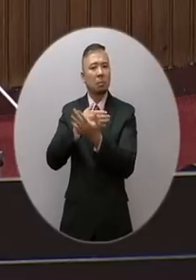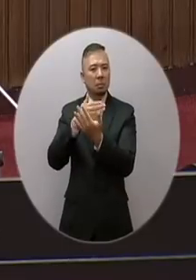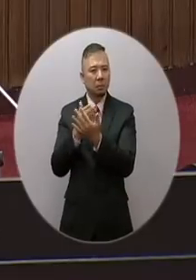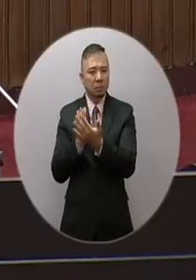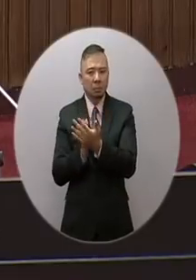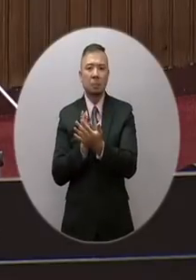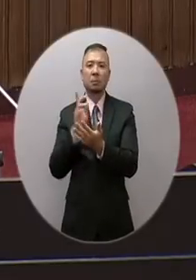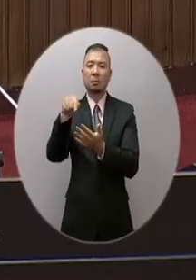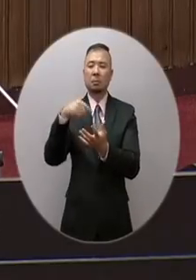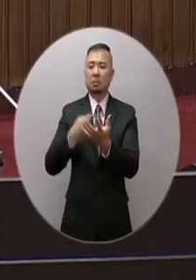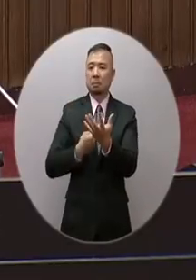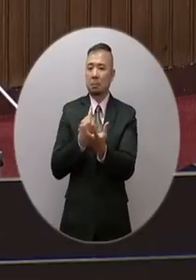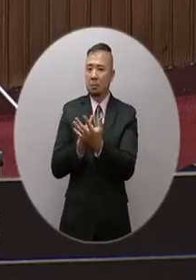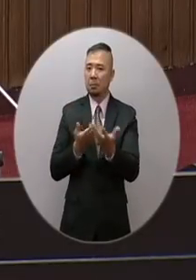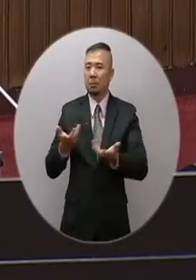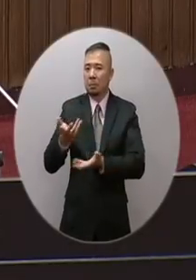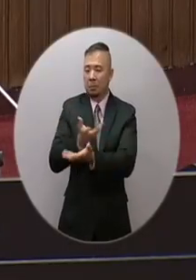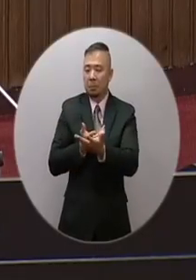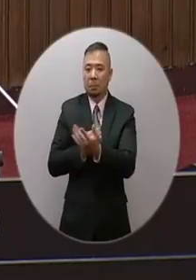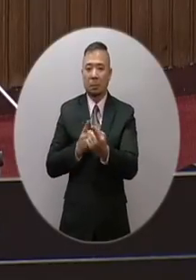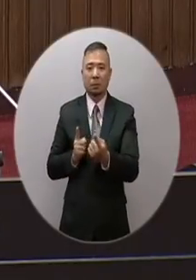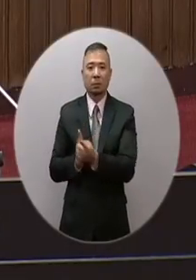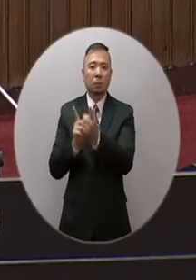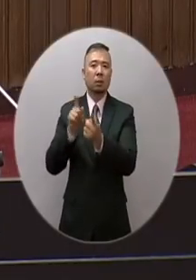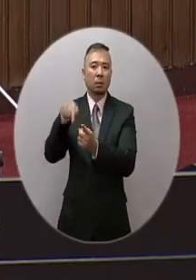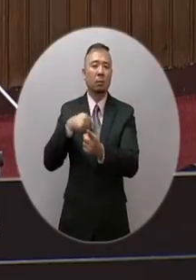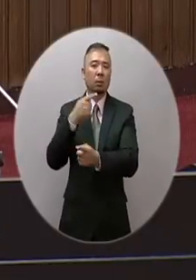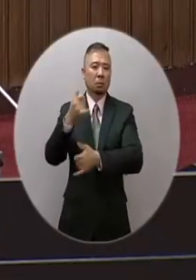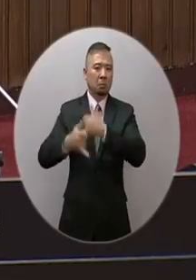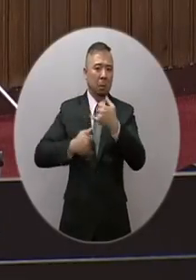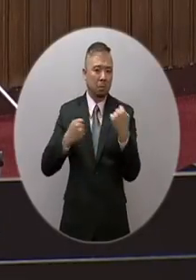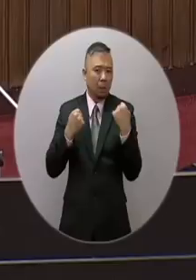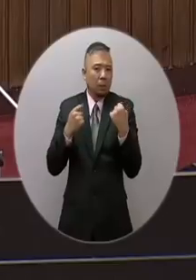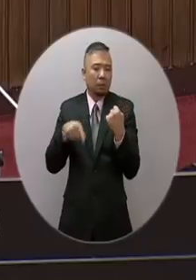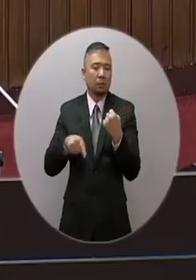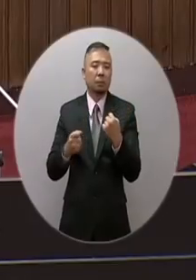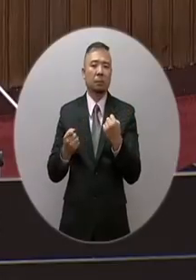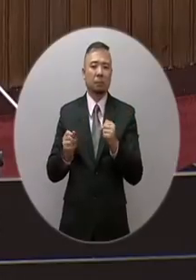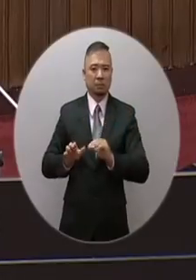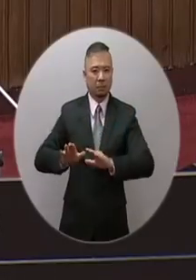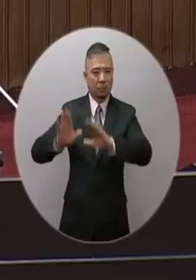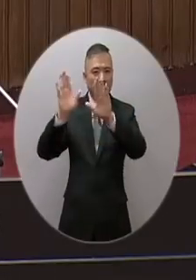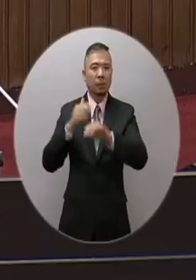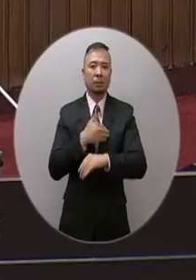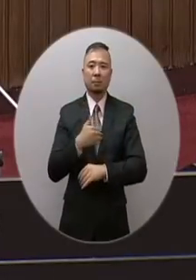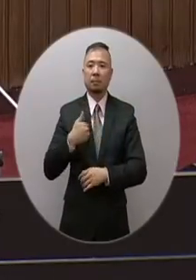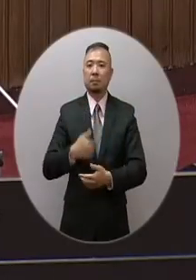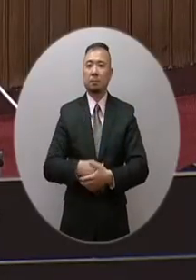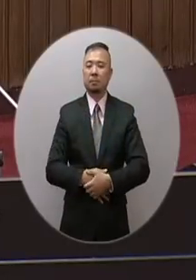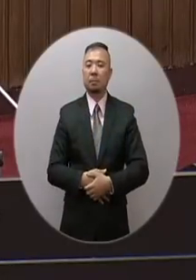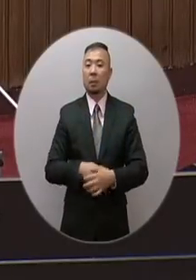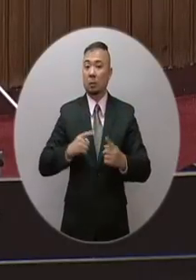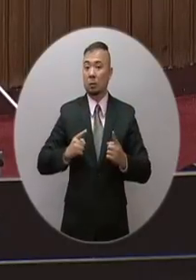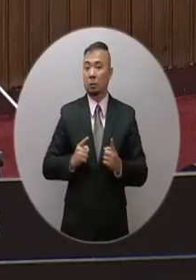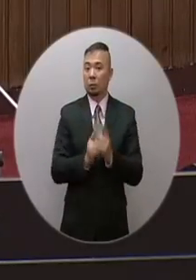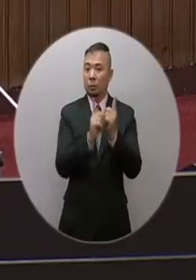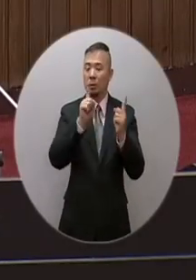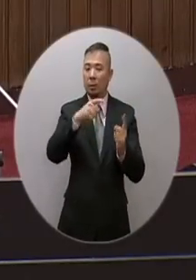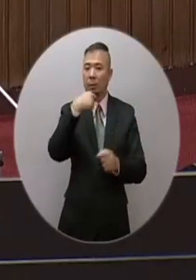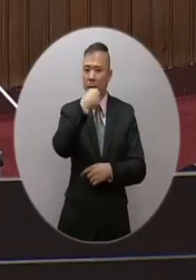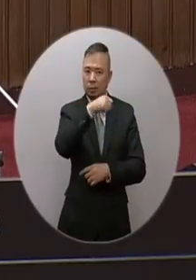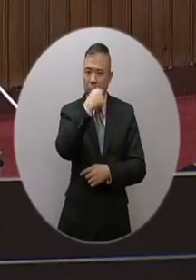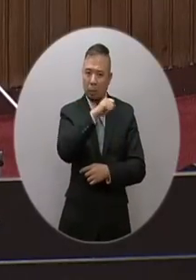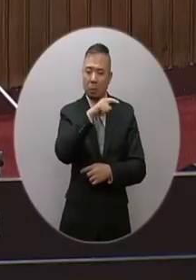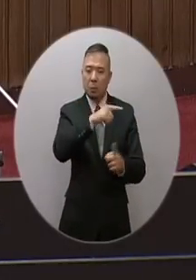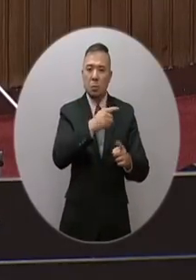着大陆国力的发展加大力度，对台两岸的政策势必逐